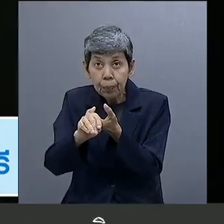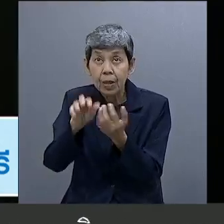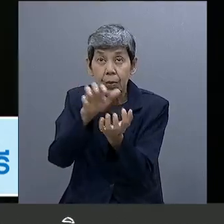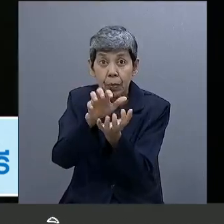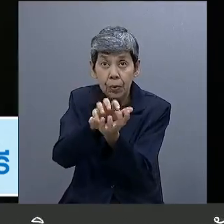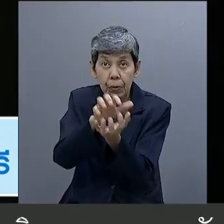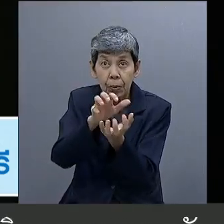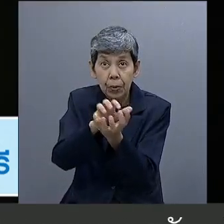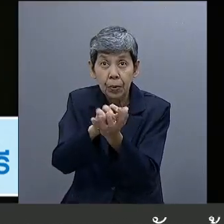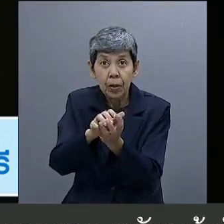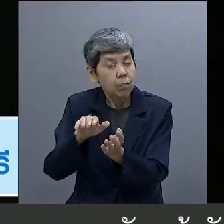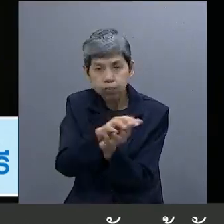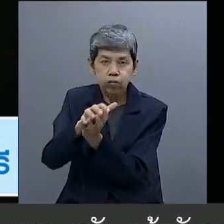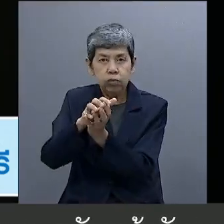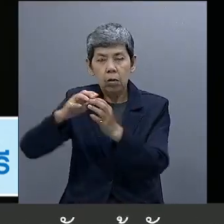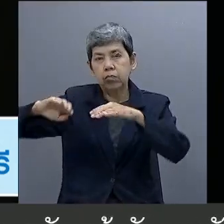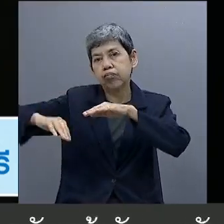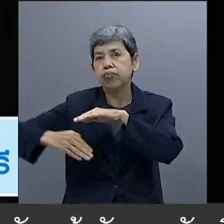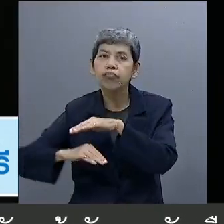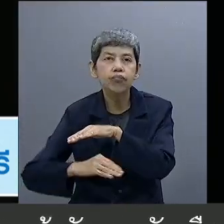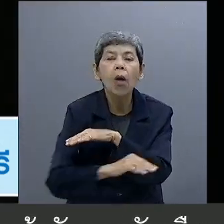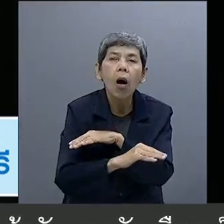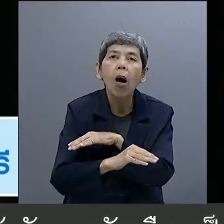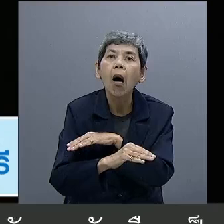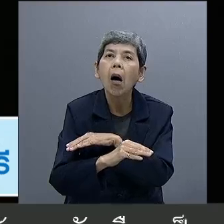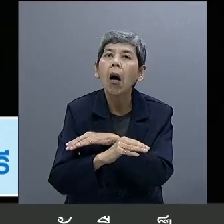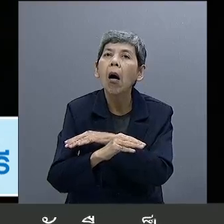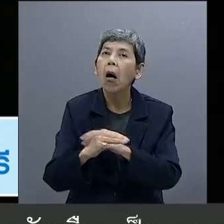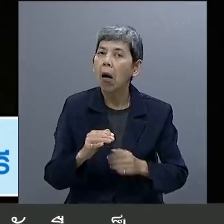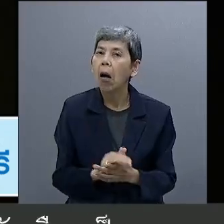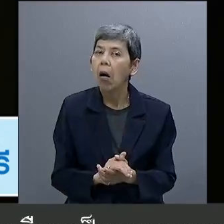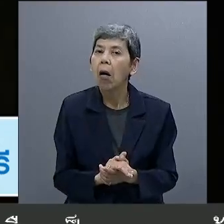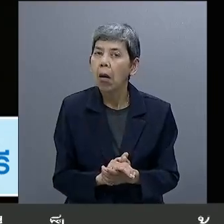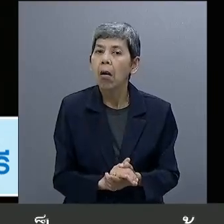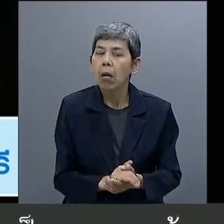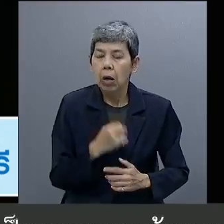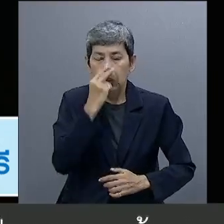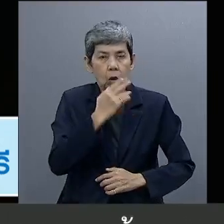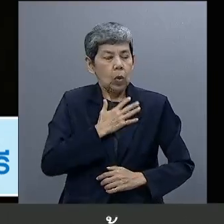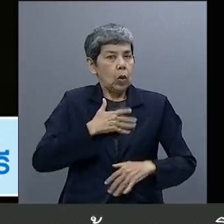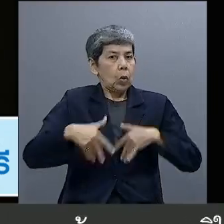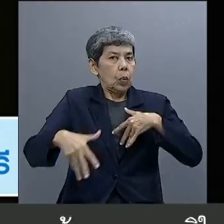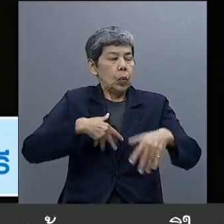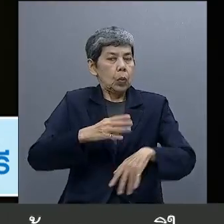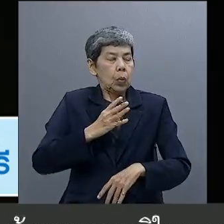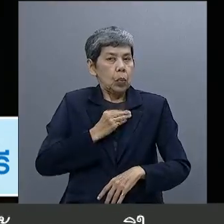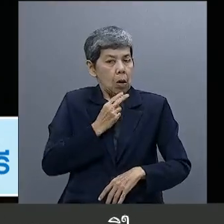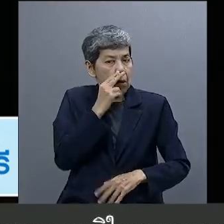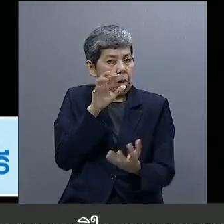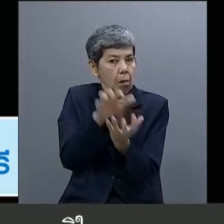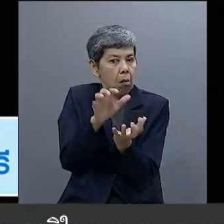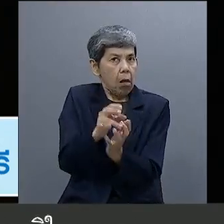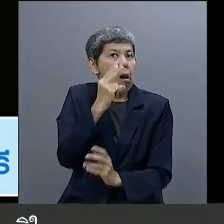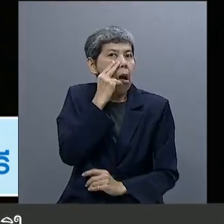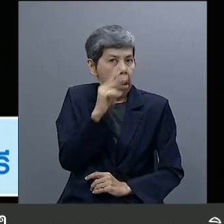ข้ตัวนี้ก็สะบัดตัวมุดน้ำหายออกไปอย่างรวดเร็วเหตุการณ์ดังกล่าวค่ะก็สร้างความหวาดกลัวเพราะว่าพบจระเข้จ